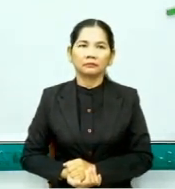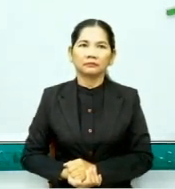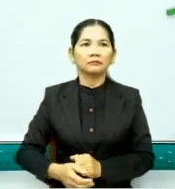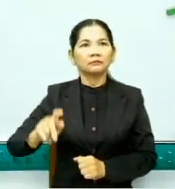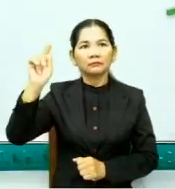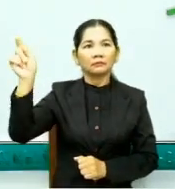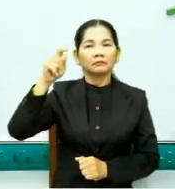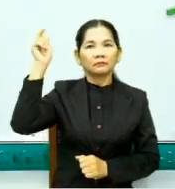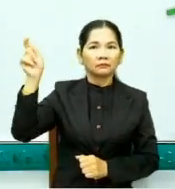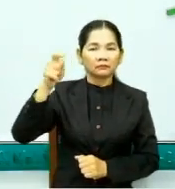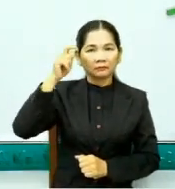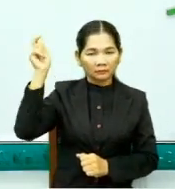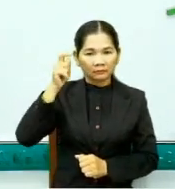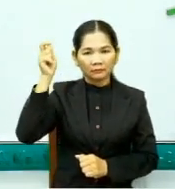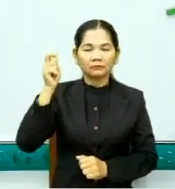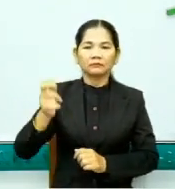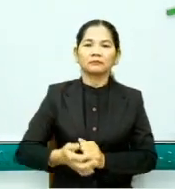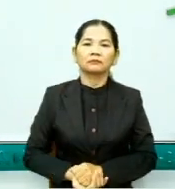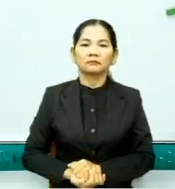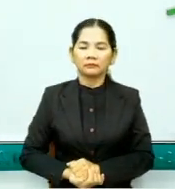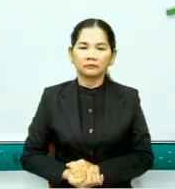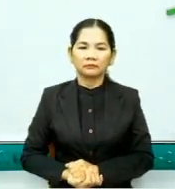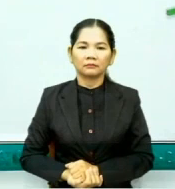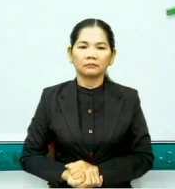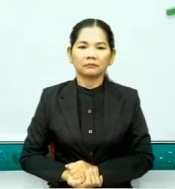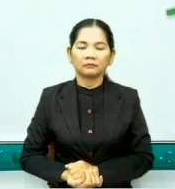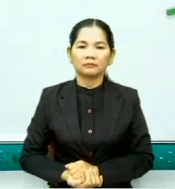Cá pra rộp.